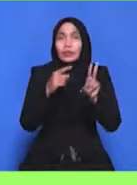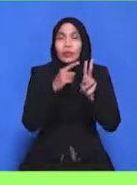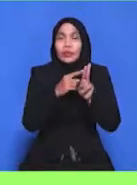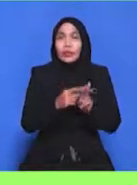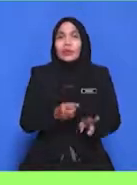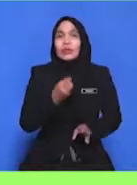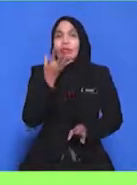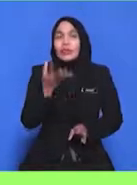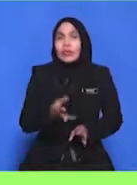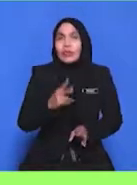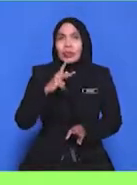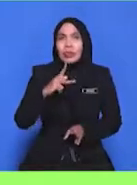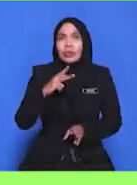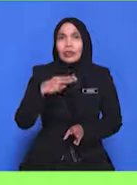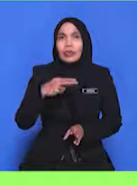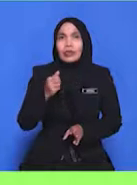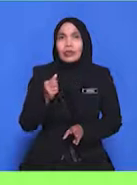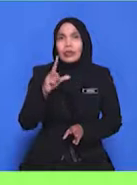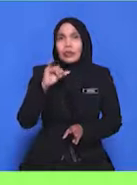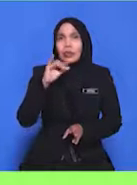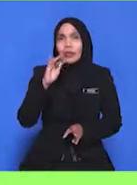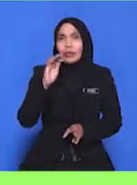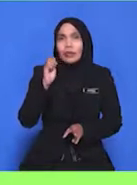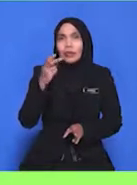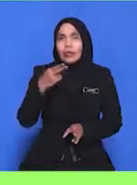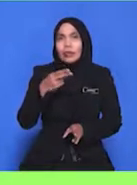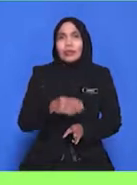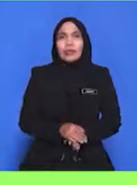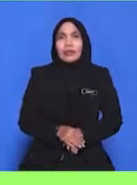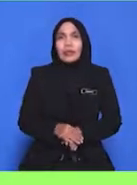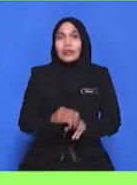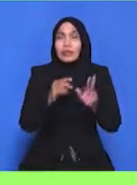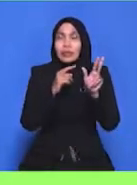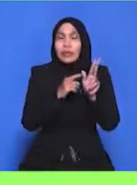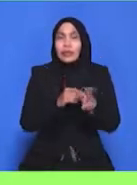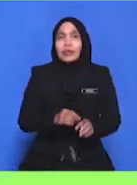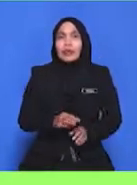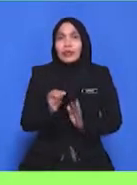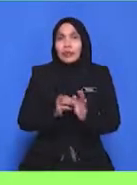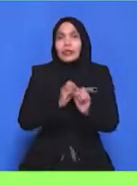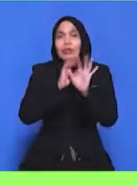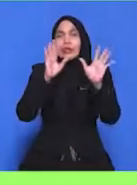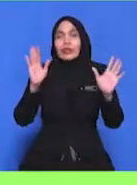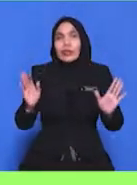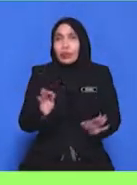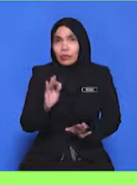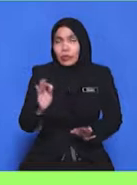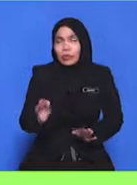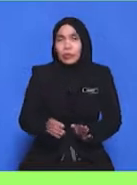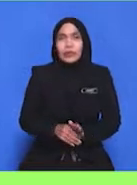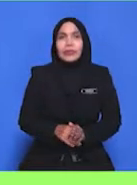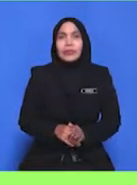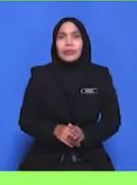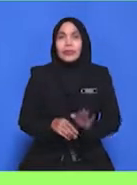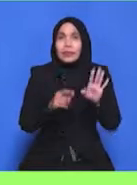dan sumbangannya. Ketiga, menjelaskan faktor kegemilangan Kerajaan Umayyah.